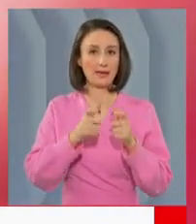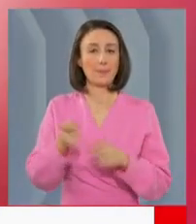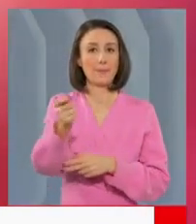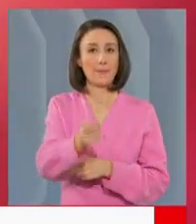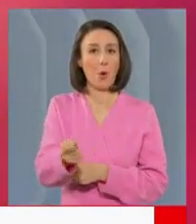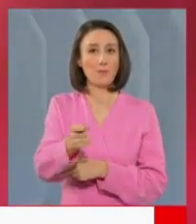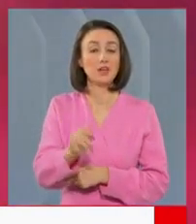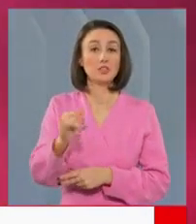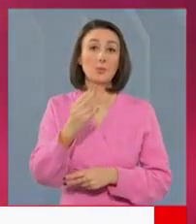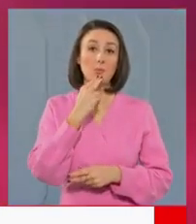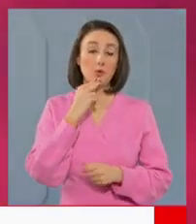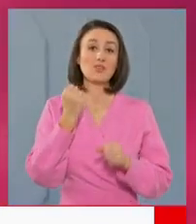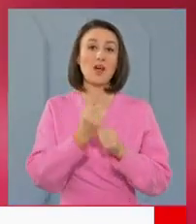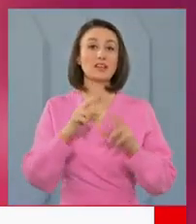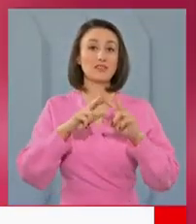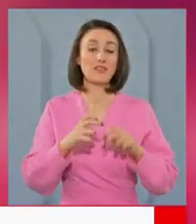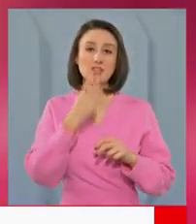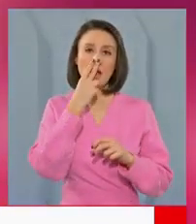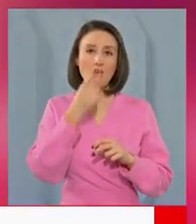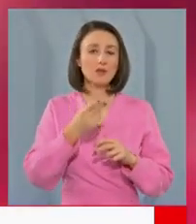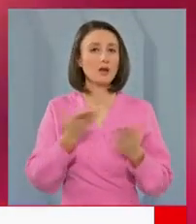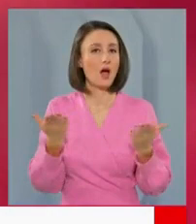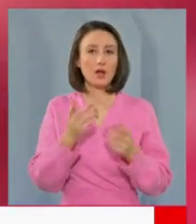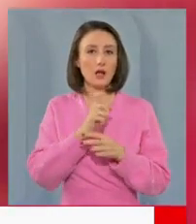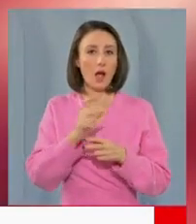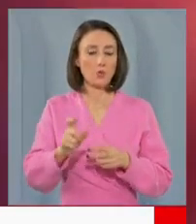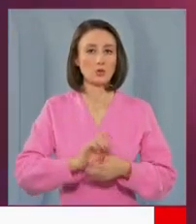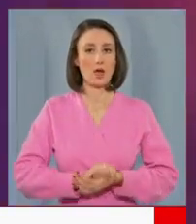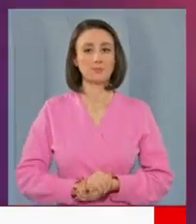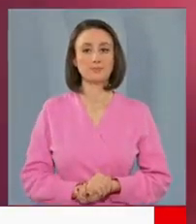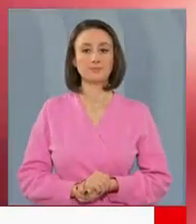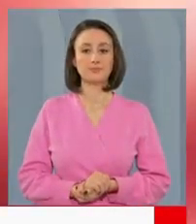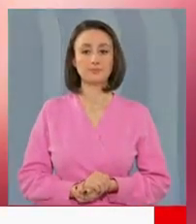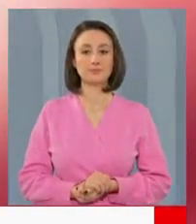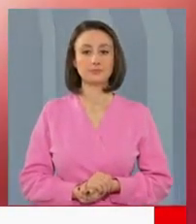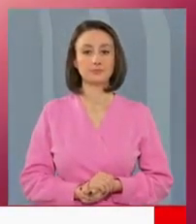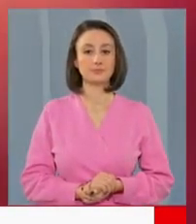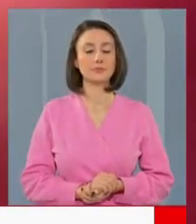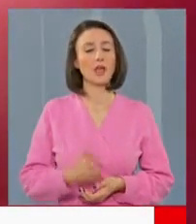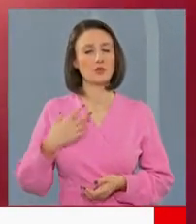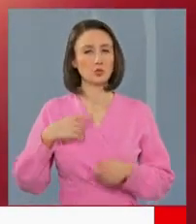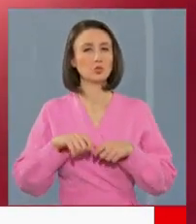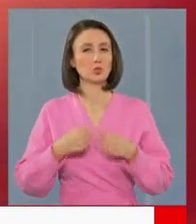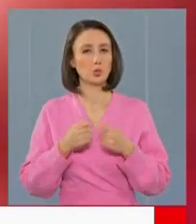pompieri și polițiști pentru a face cercetări și a afla cauza izbucnirii incendiului, care a fost un scurt circuit